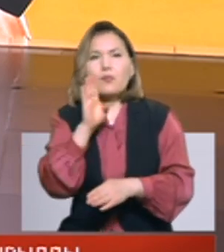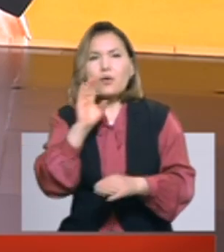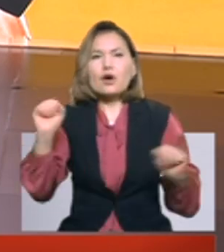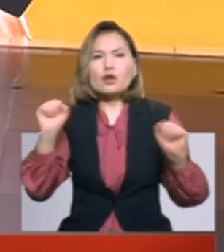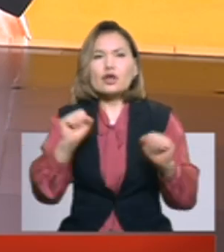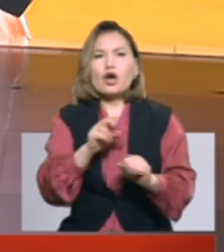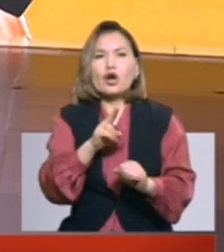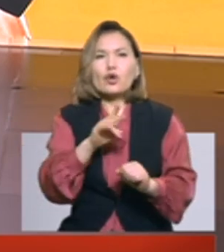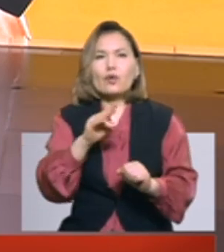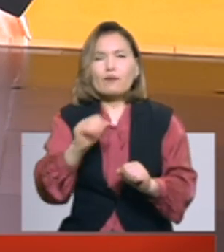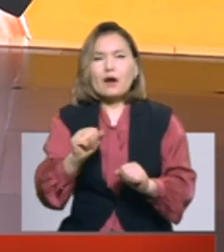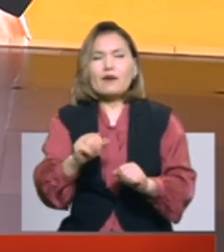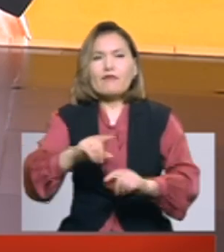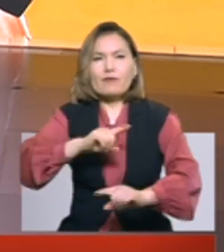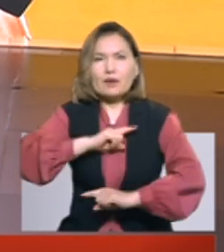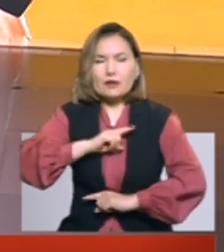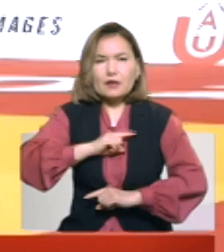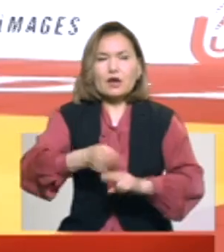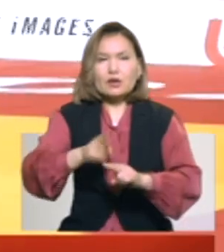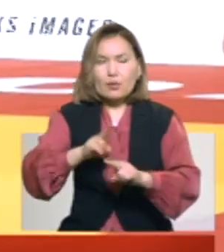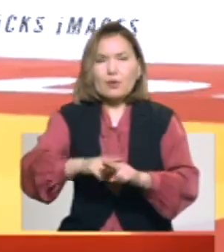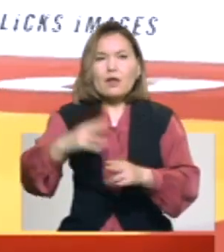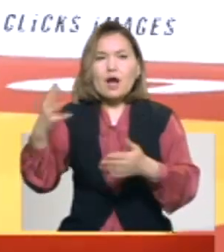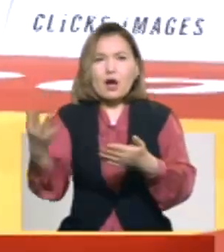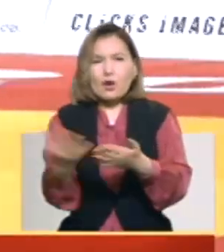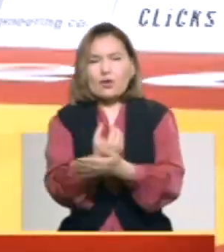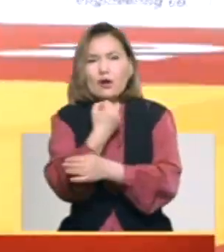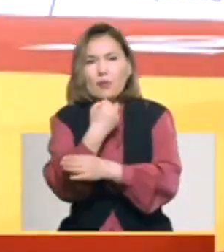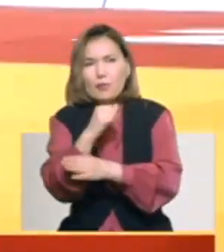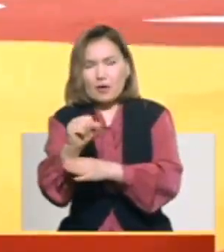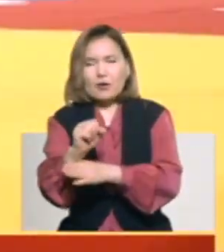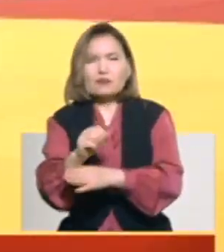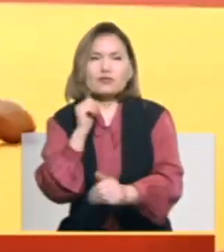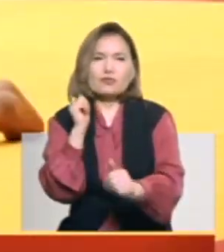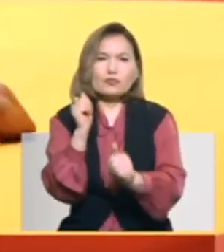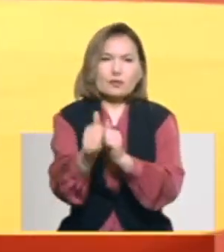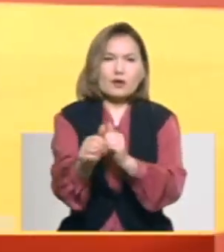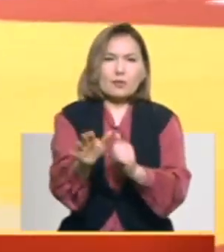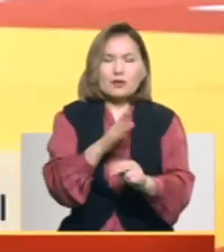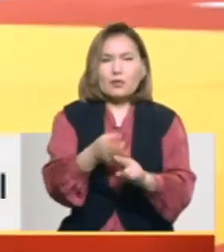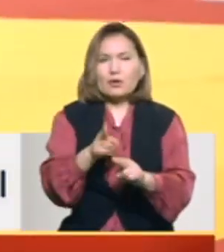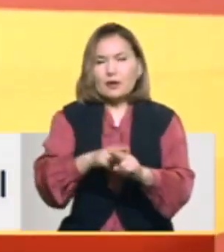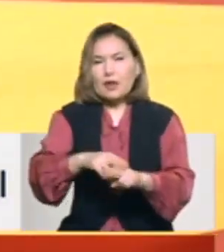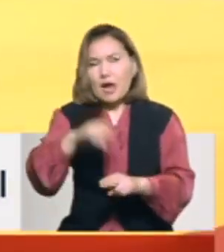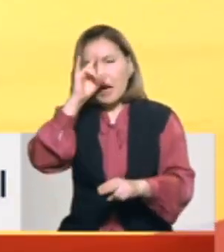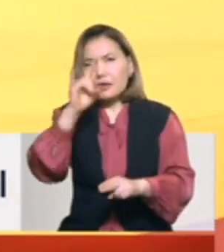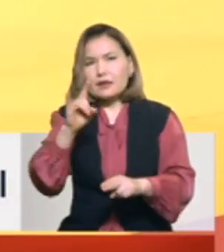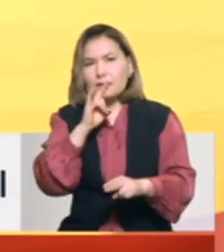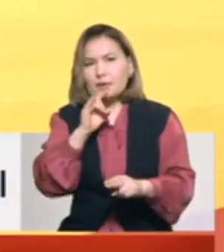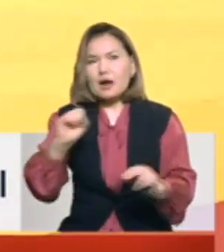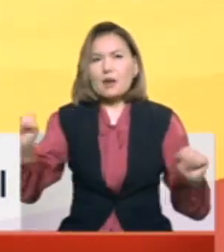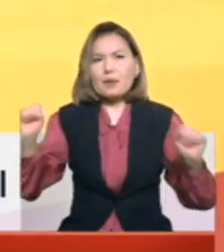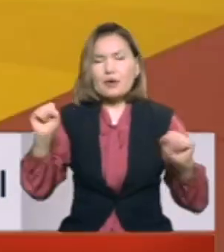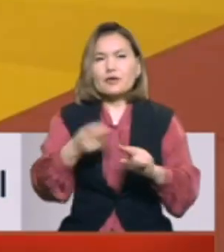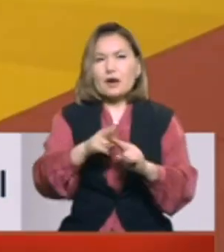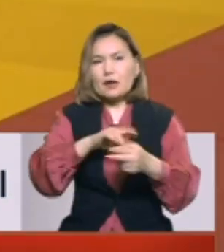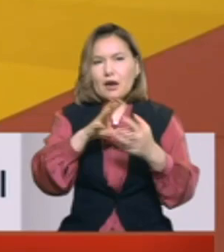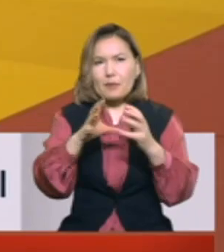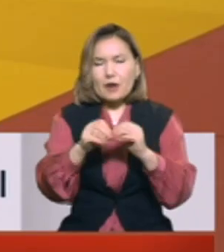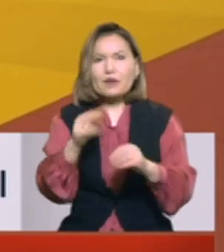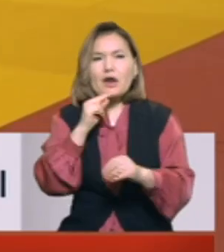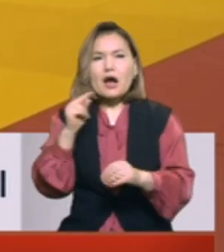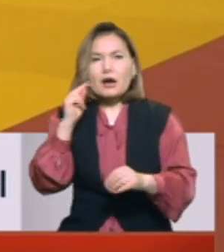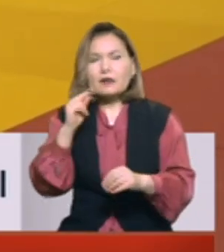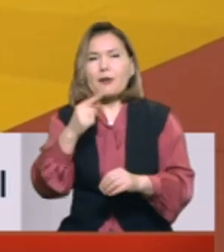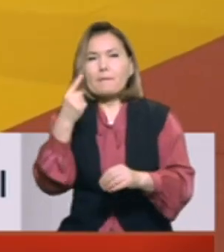кіші финалда түркіменстандық спортшығызға еш мүмкіндік бермей мерзімен бұрын отты. Бұл жерлестеріміздің сары құрлық